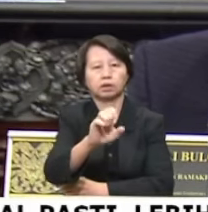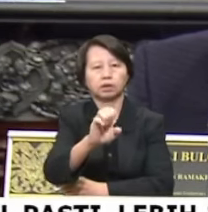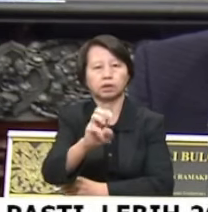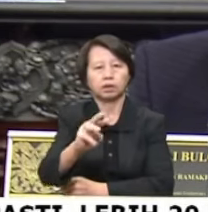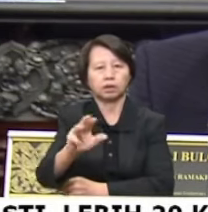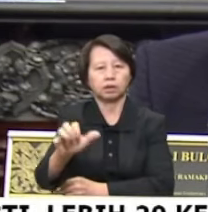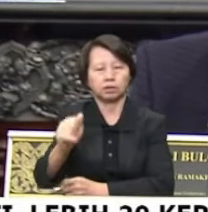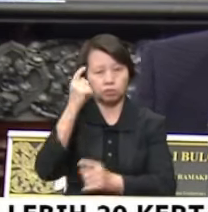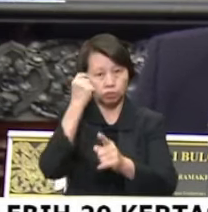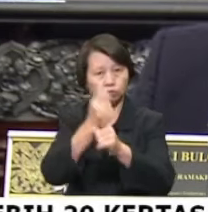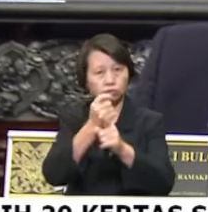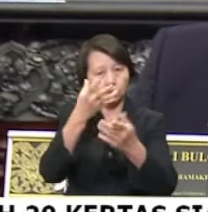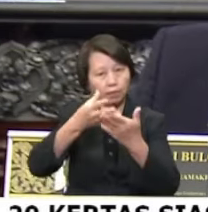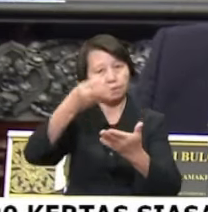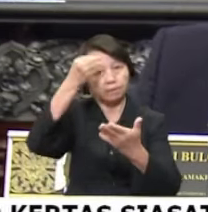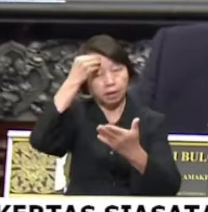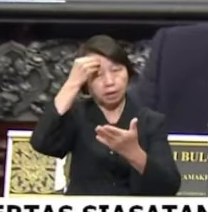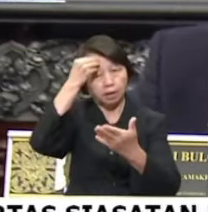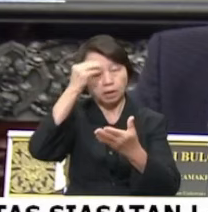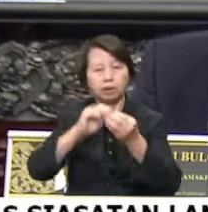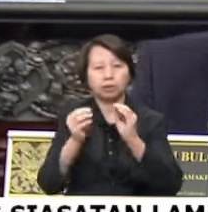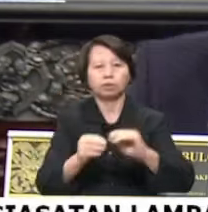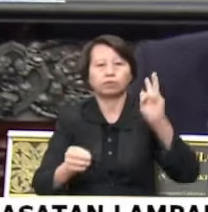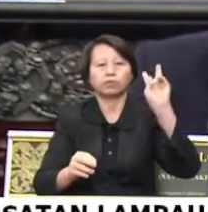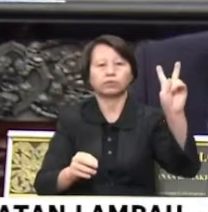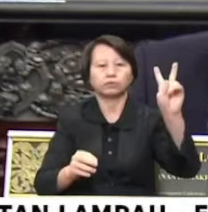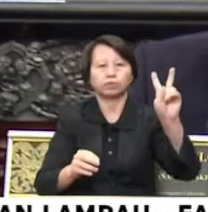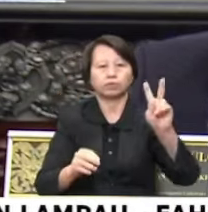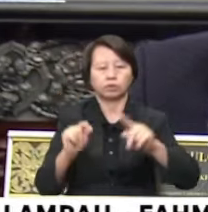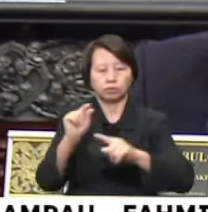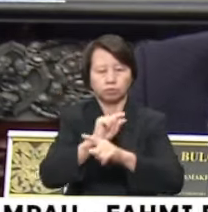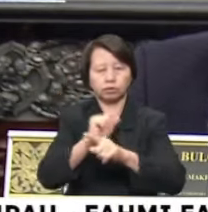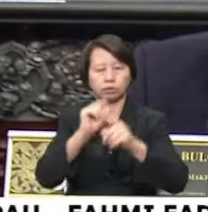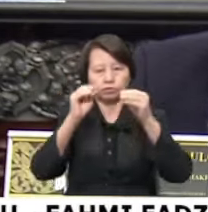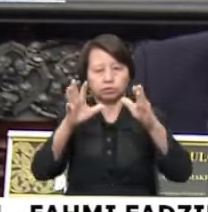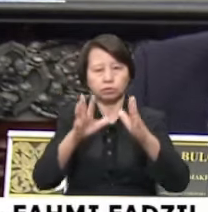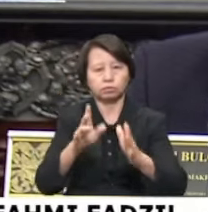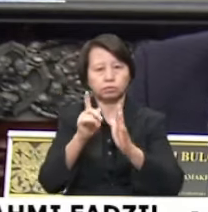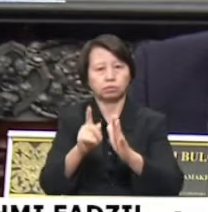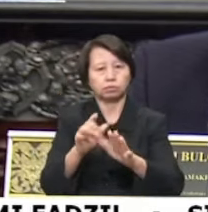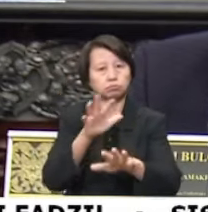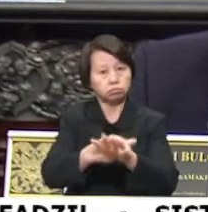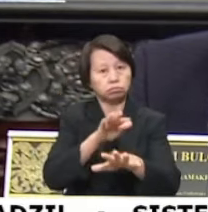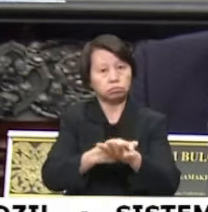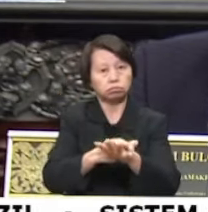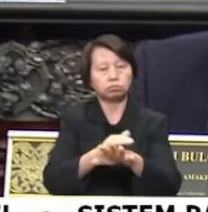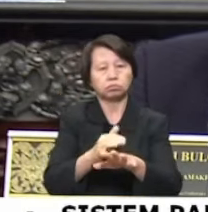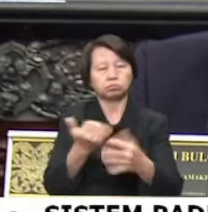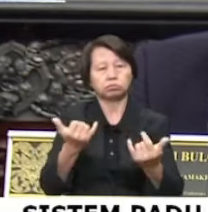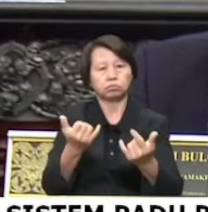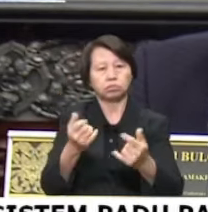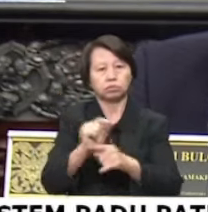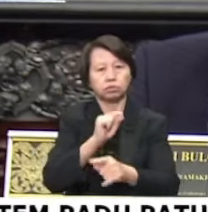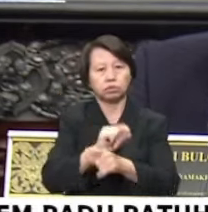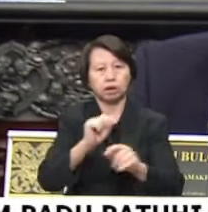dan pembelajaran. Dan nombor dua, berkenaan dengan penggunaan guru adalah amat tinggi, iaitu penggunaan